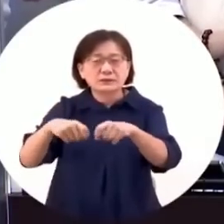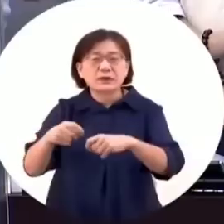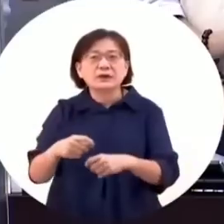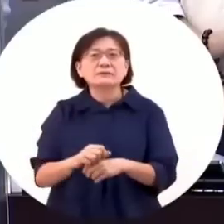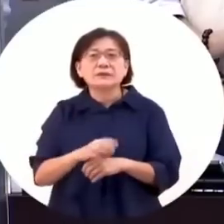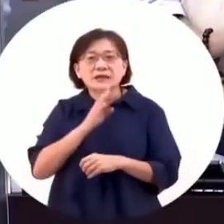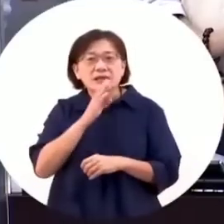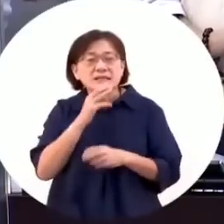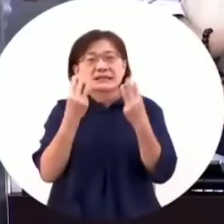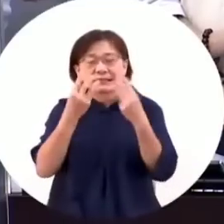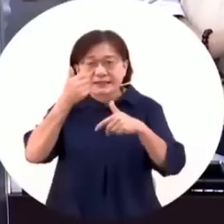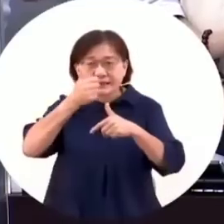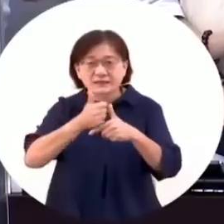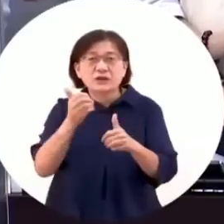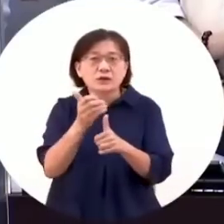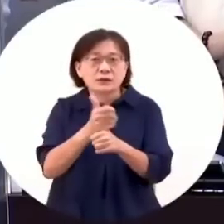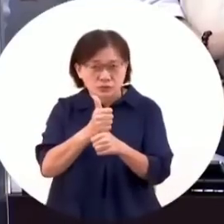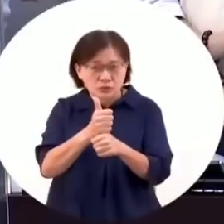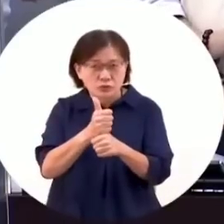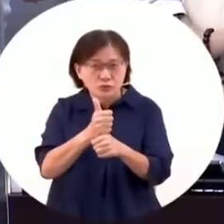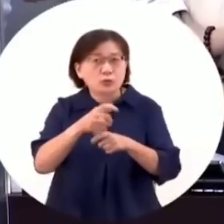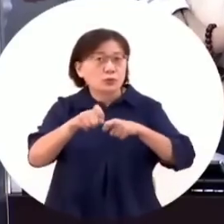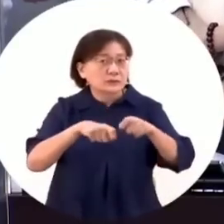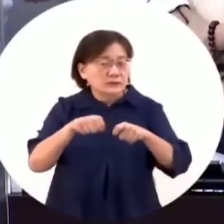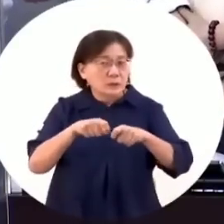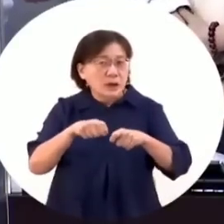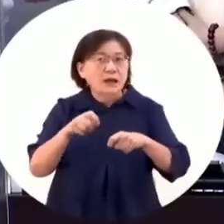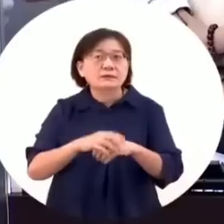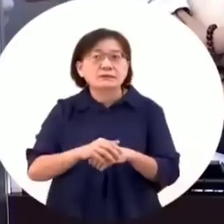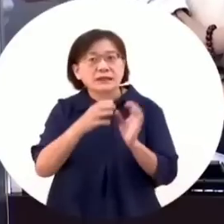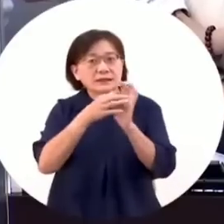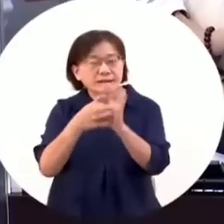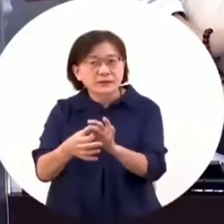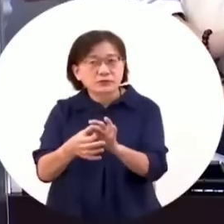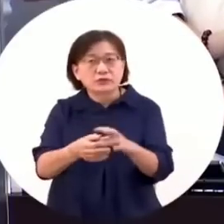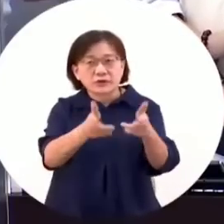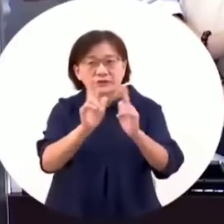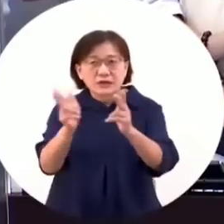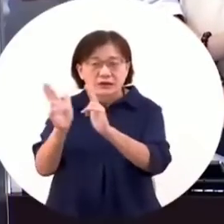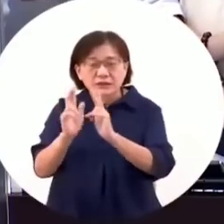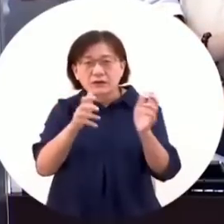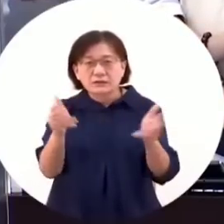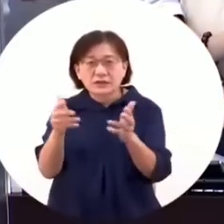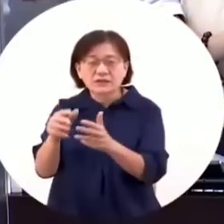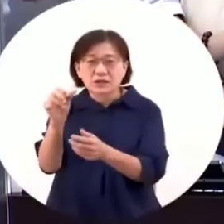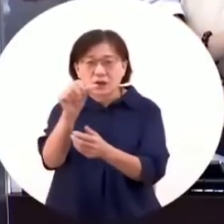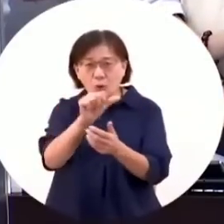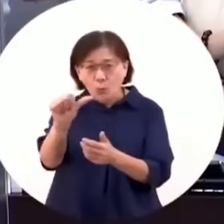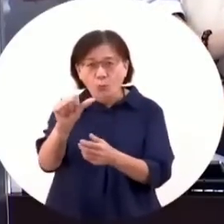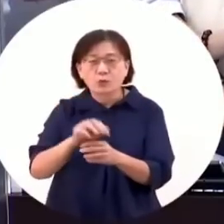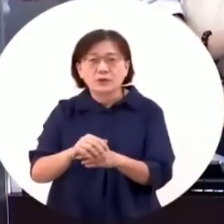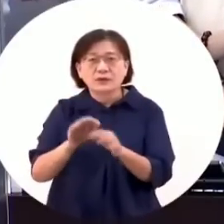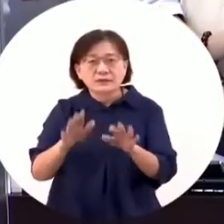给钱的时候是按照那个灯光改善计划，然后连续去做了五条桥嘛。 对。 那你同样的概